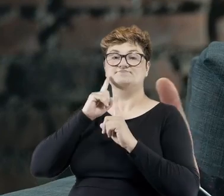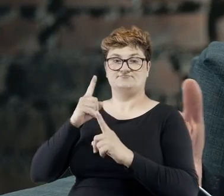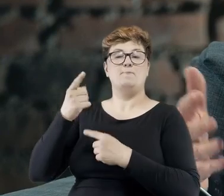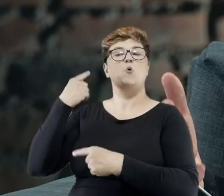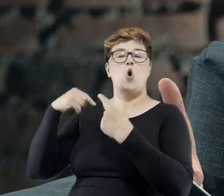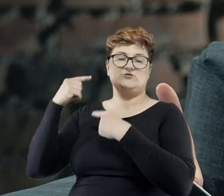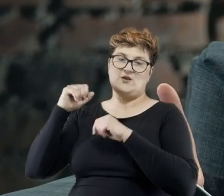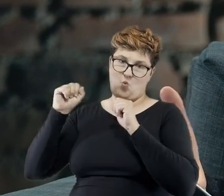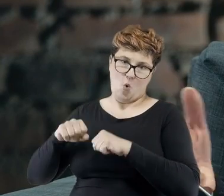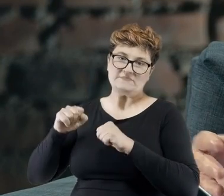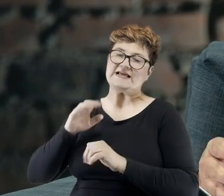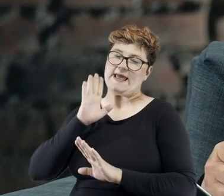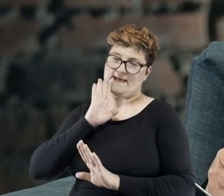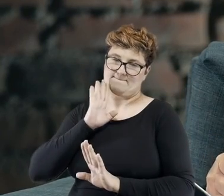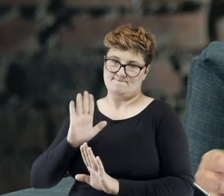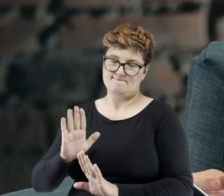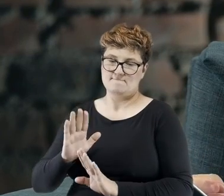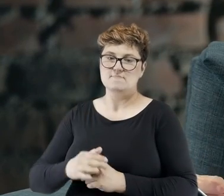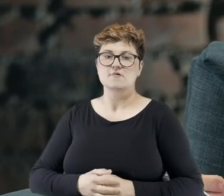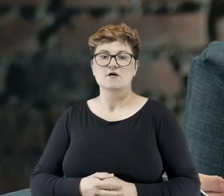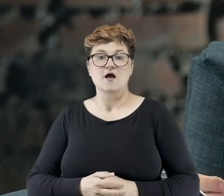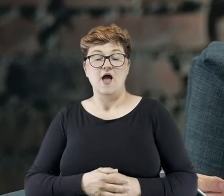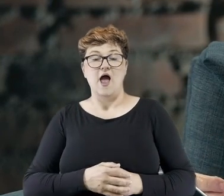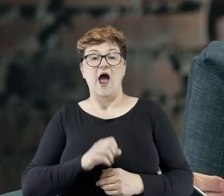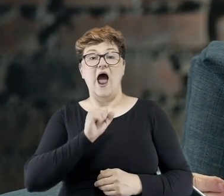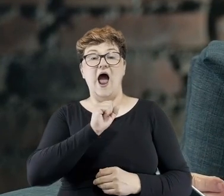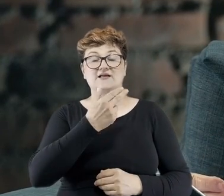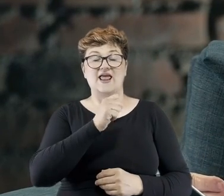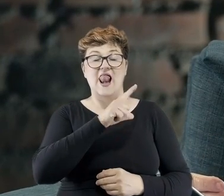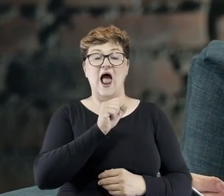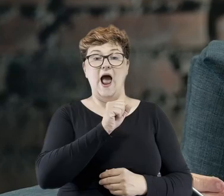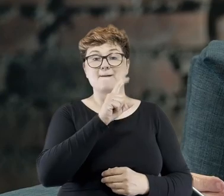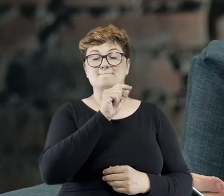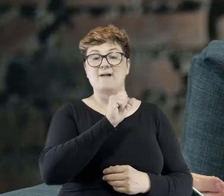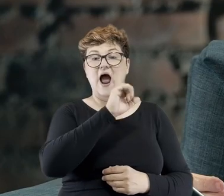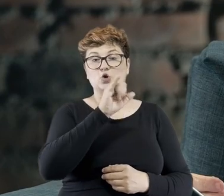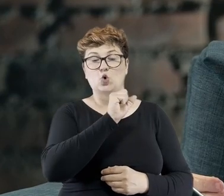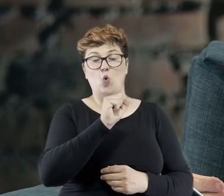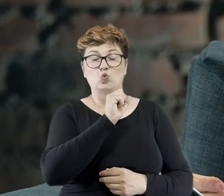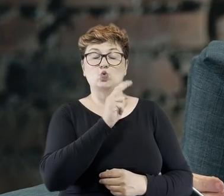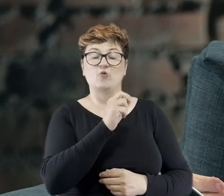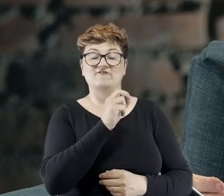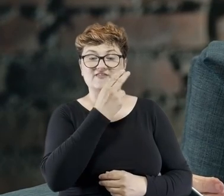pochodzenia chłopskiego prawdopodobnie. I Aniela Pająkówna też